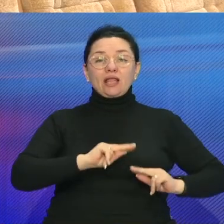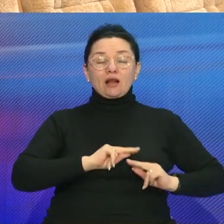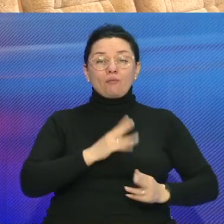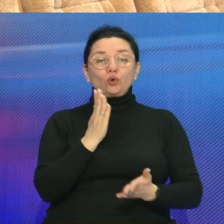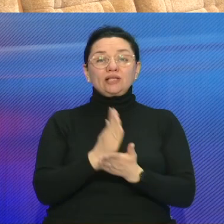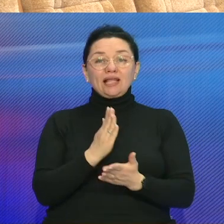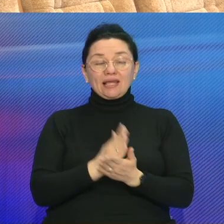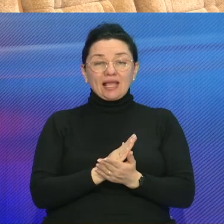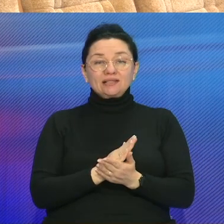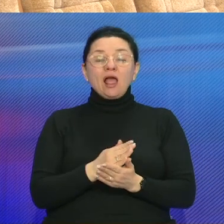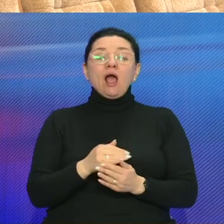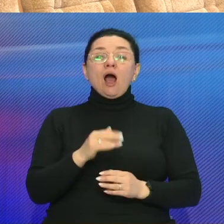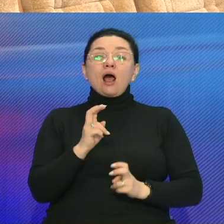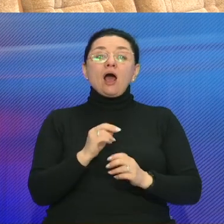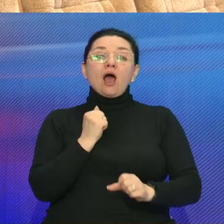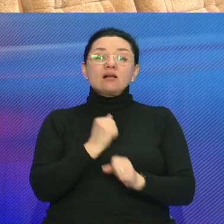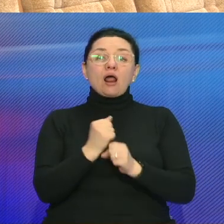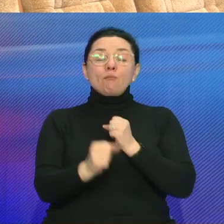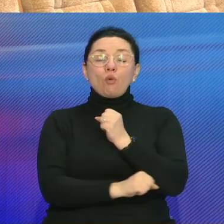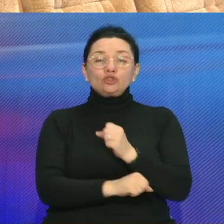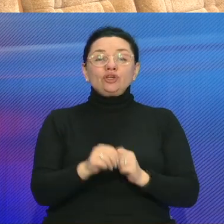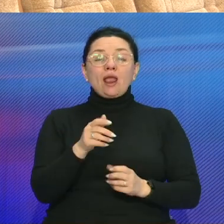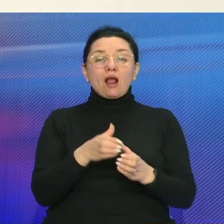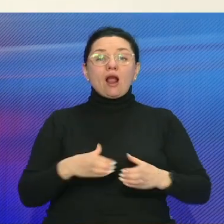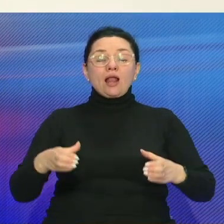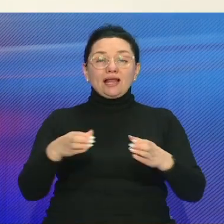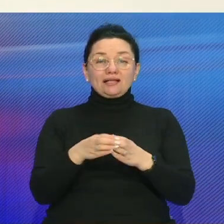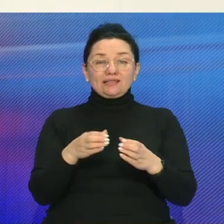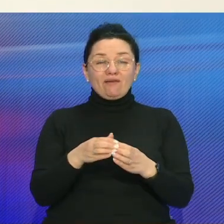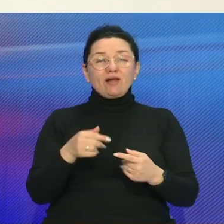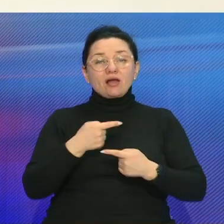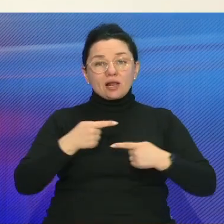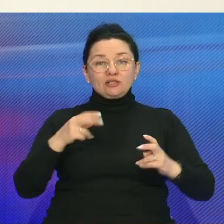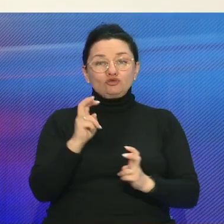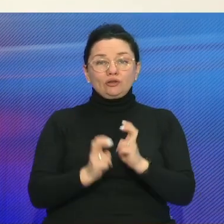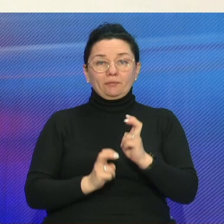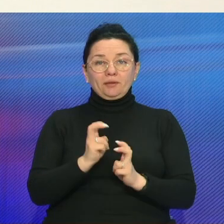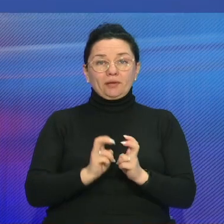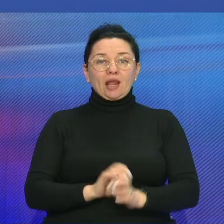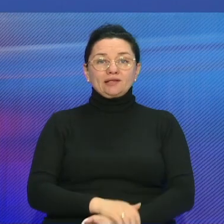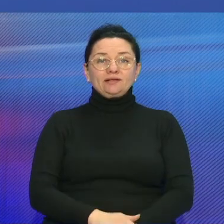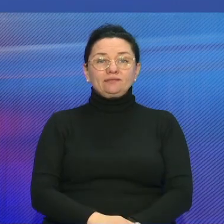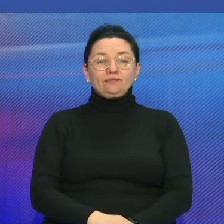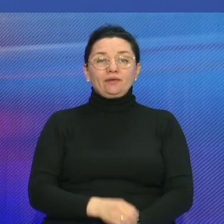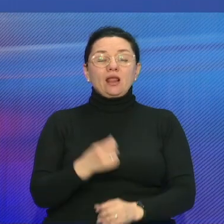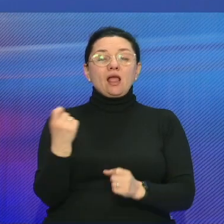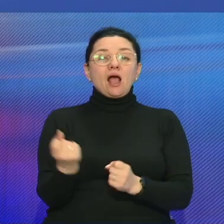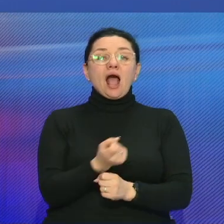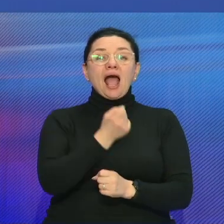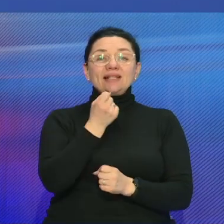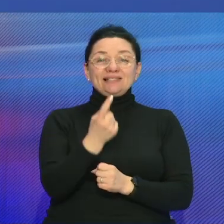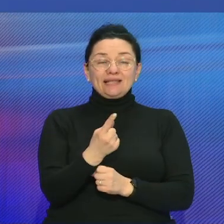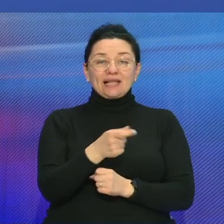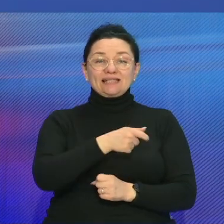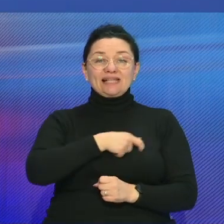представники працовных коллективов, специалисты, керавники буйных промысловых предприемств. Российский, депутатов